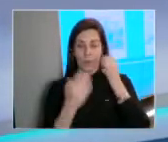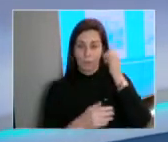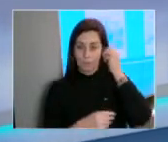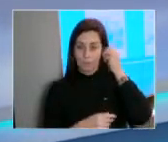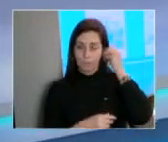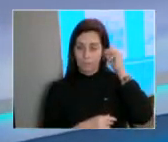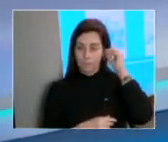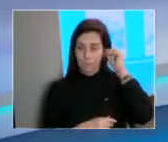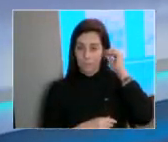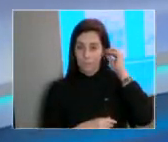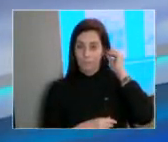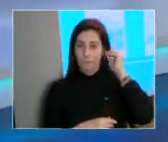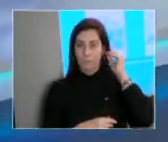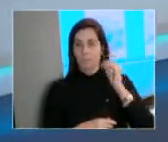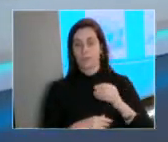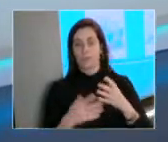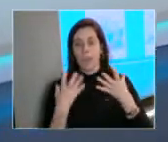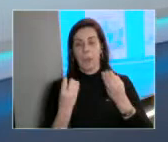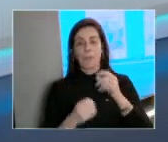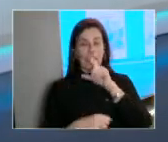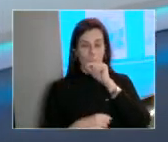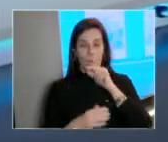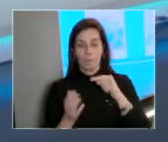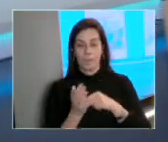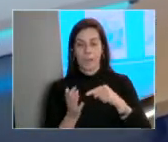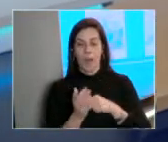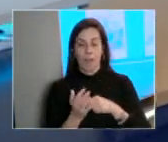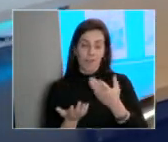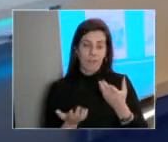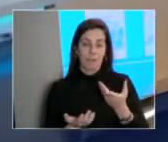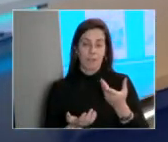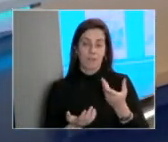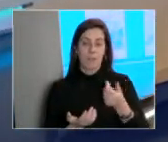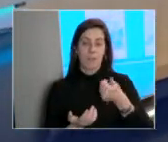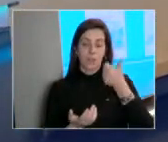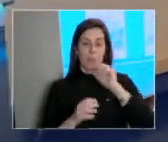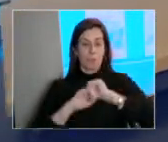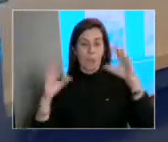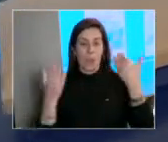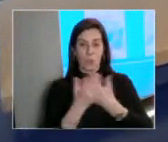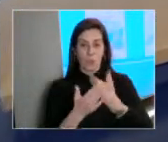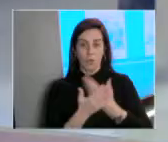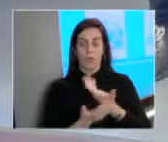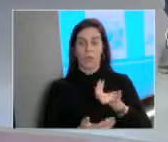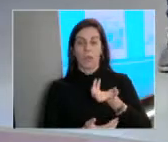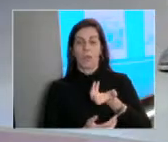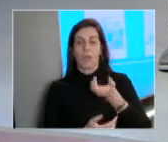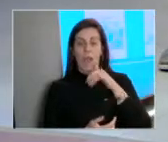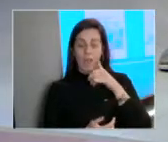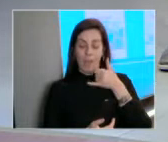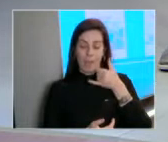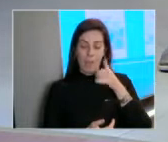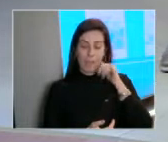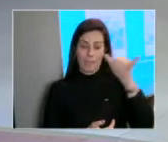שלנו. הרבה מאוד ציוצים, בעיקר על הנושא שכבש אתמול את הכותרות, הנסיעה של בני